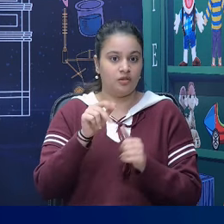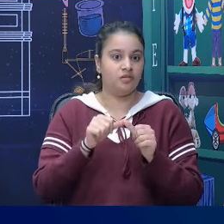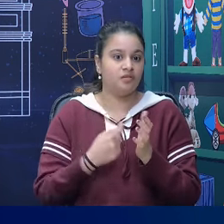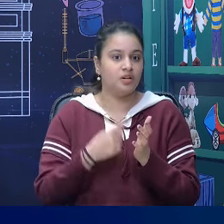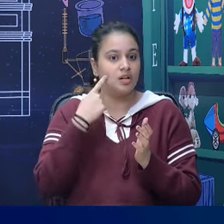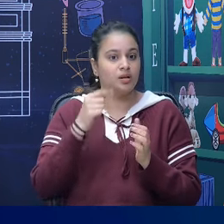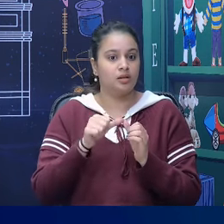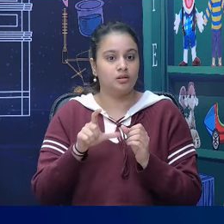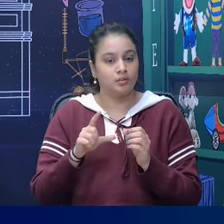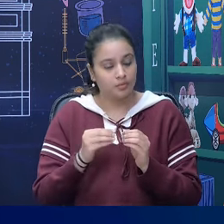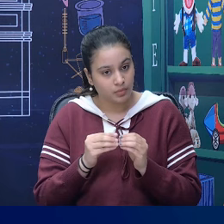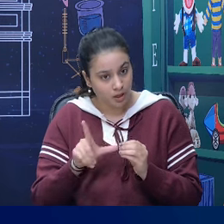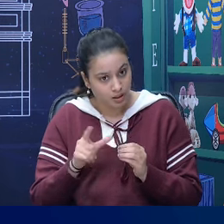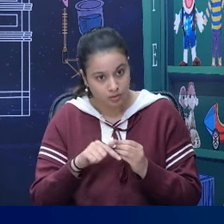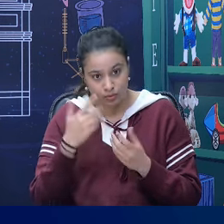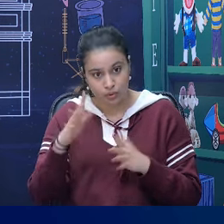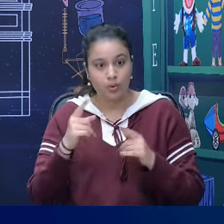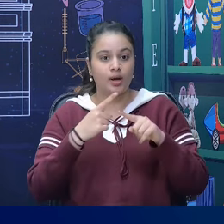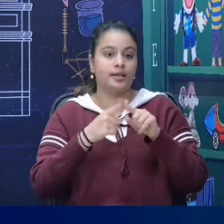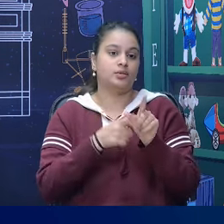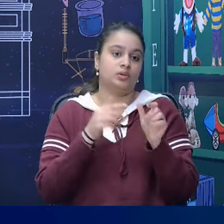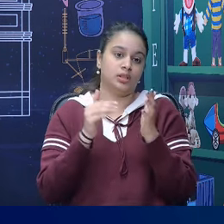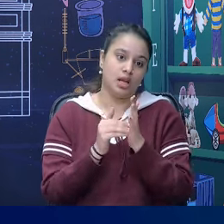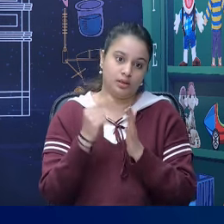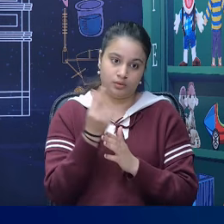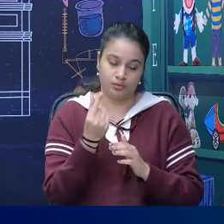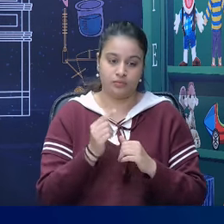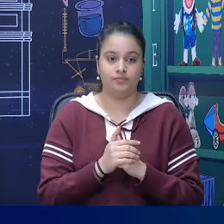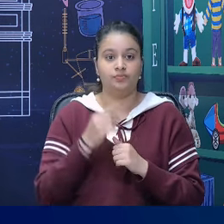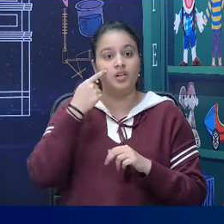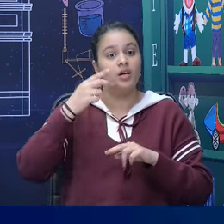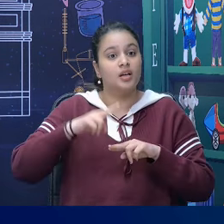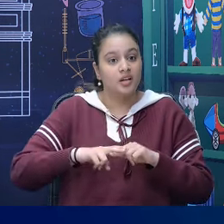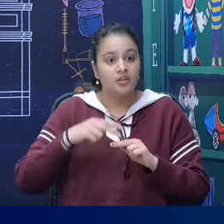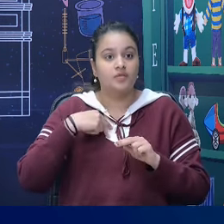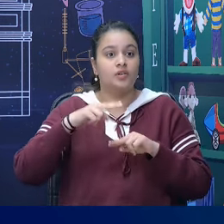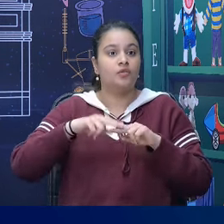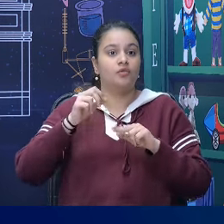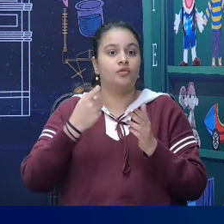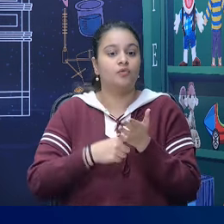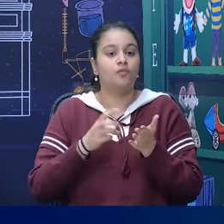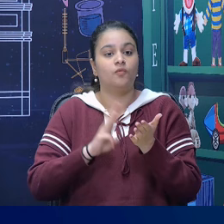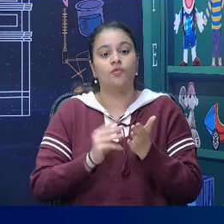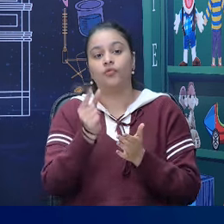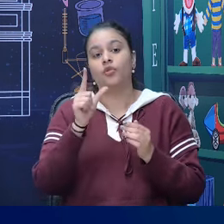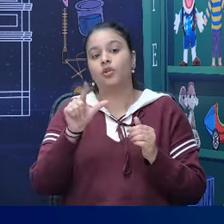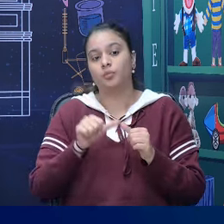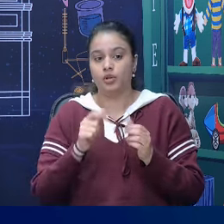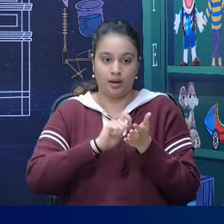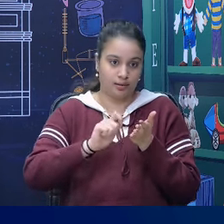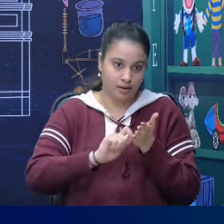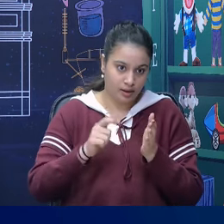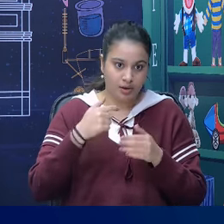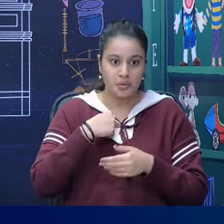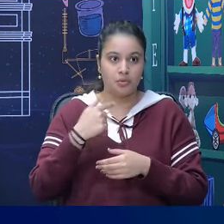x वाज की बात करते हैं x वाज की बात करते हैं तो यहां पे अगर हमें फॉर्मूला लिखना हो यानी कि हमें पता ही नहीं कि हमारी भुजा का साइज क्या है